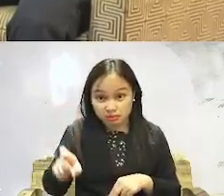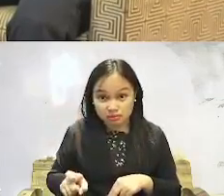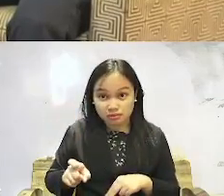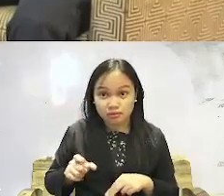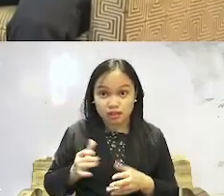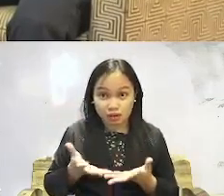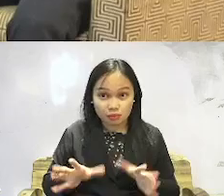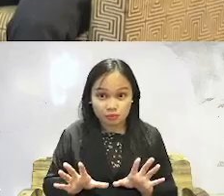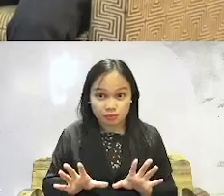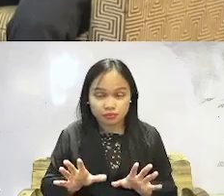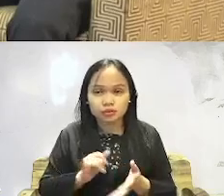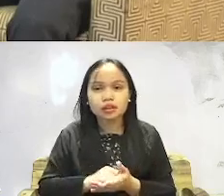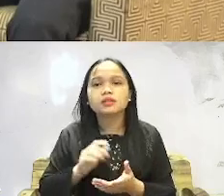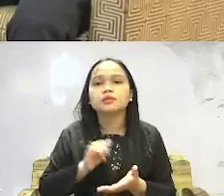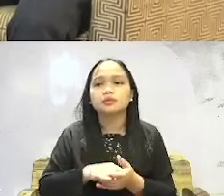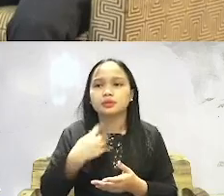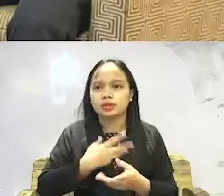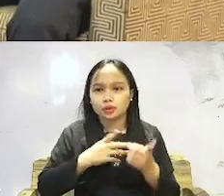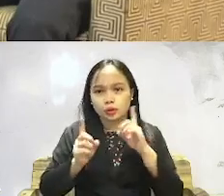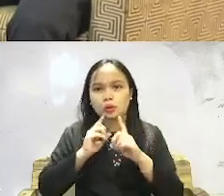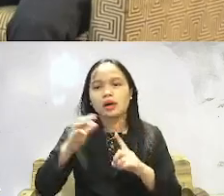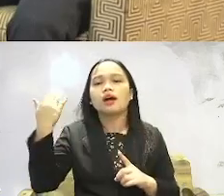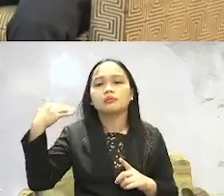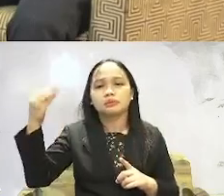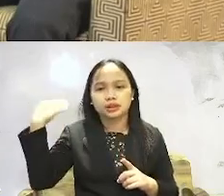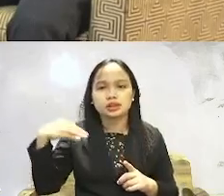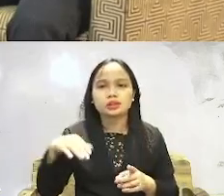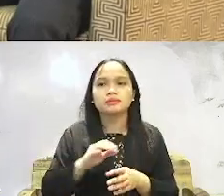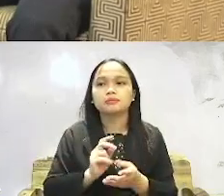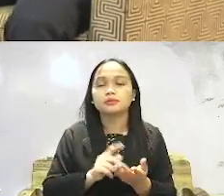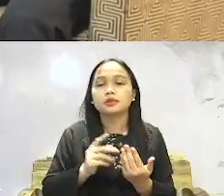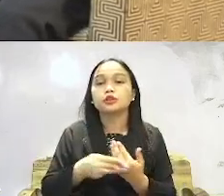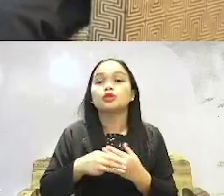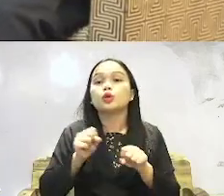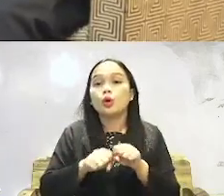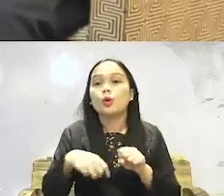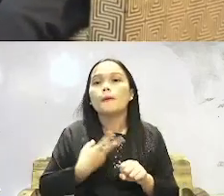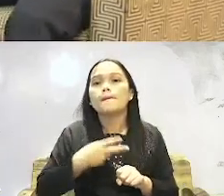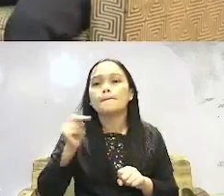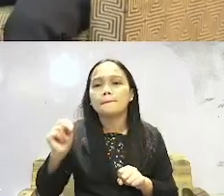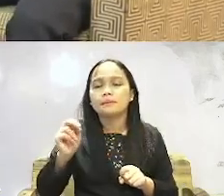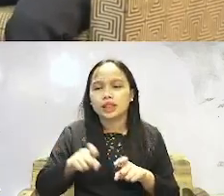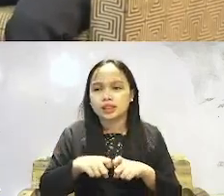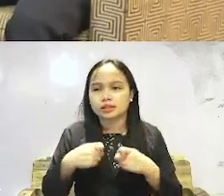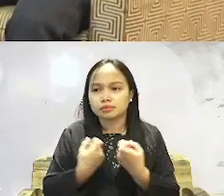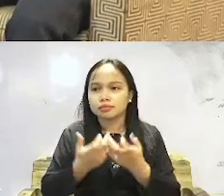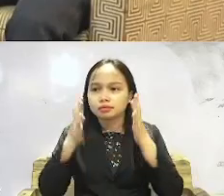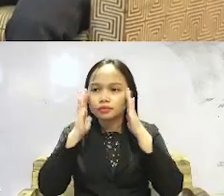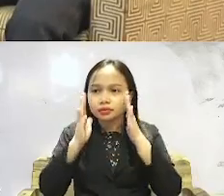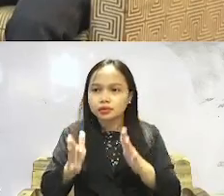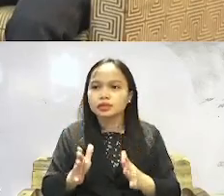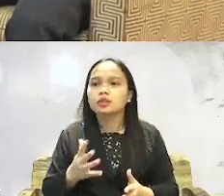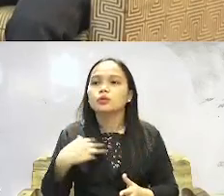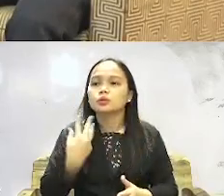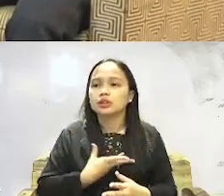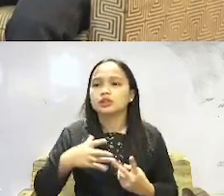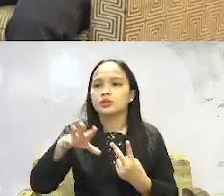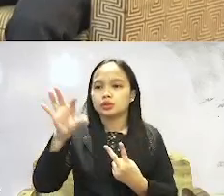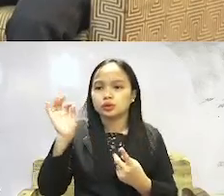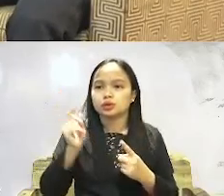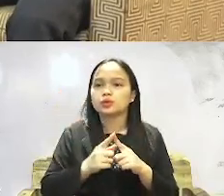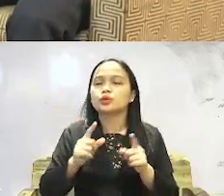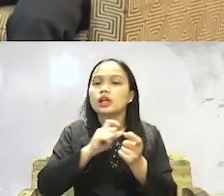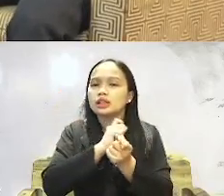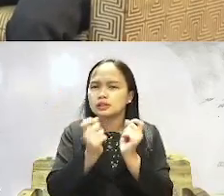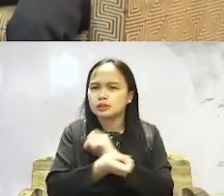focus? Yan ang pinag-usapan natin ng mga nakaraang episodes. So dapat, tandaan natin, team focus, choose to transform.